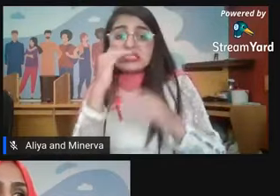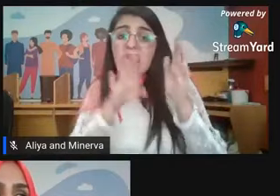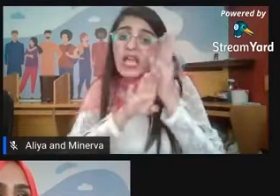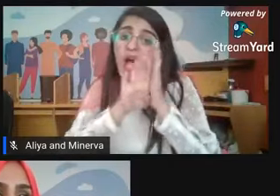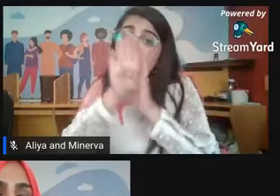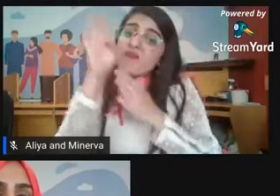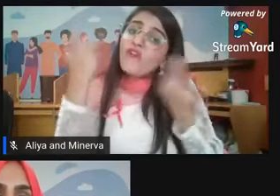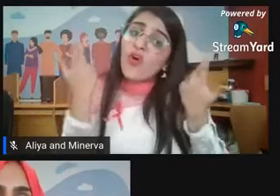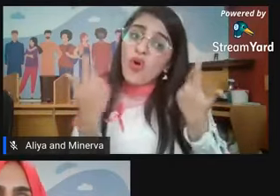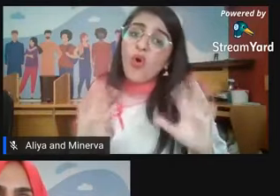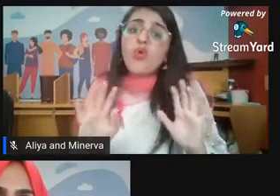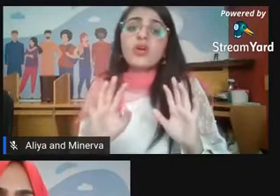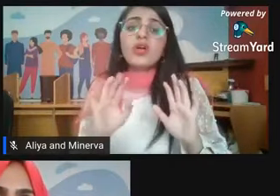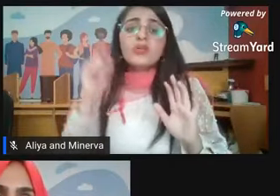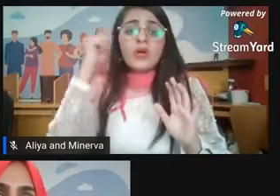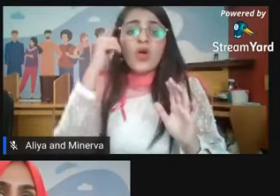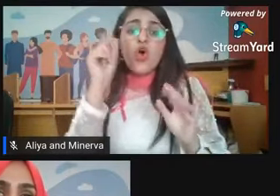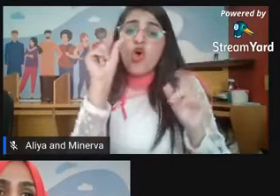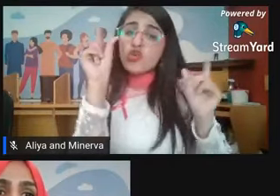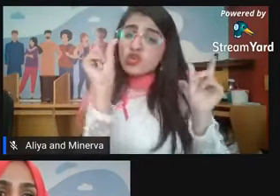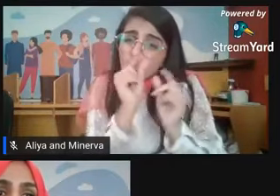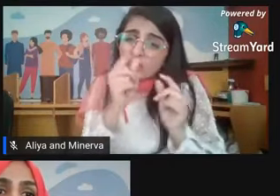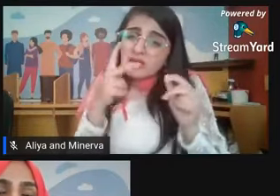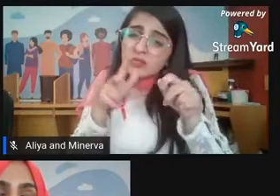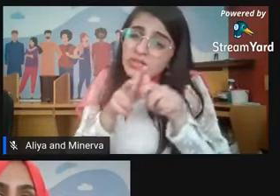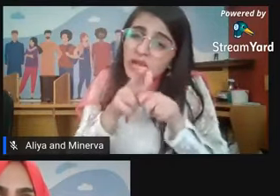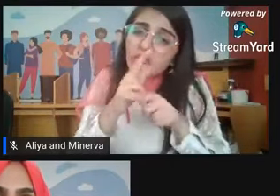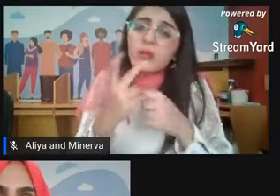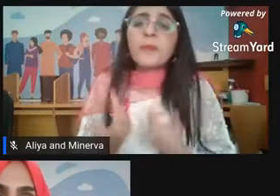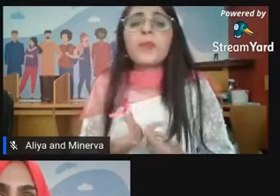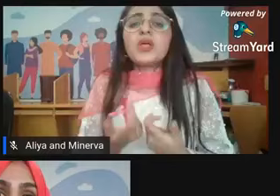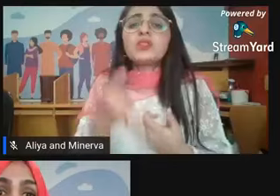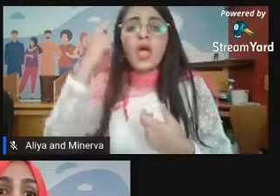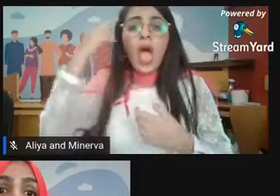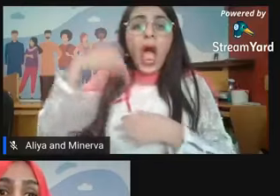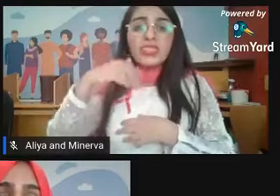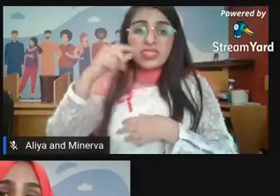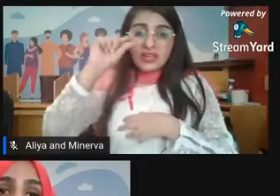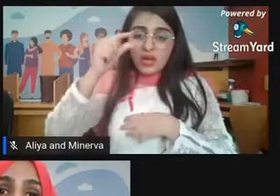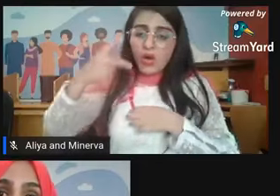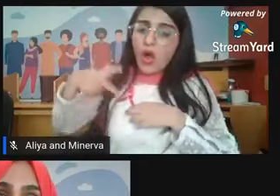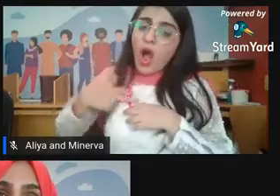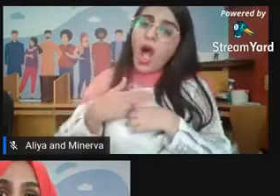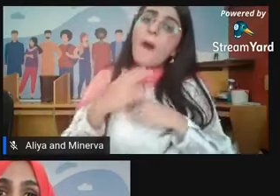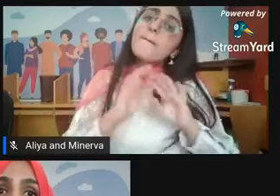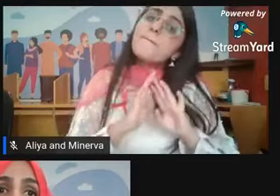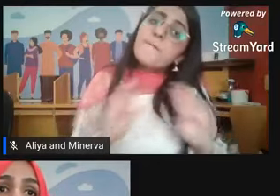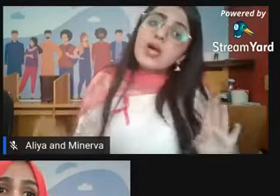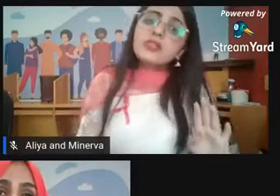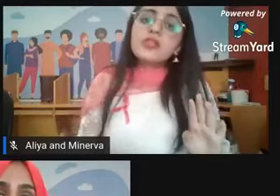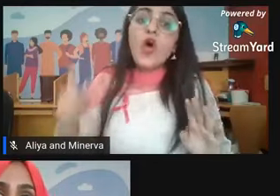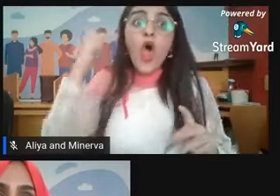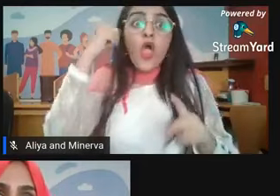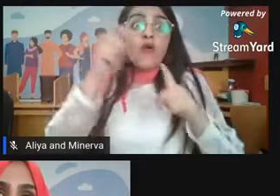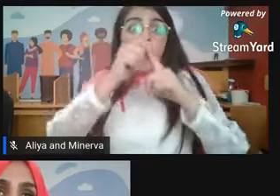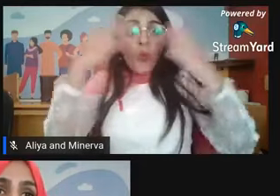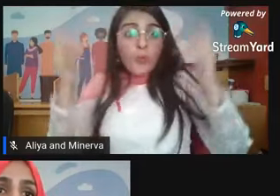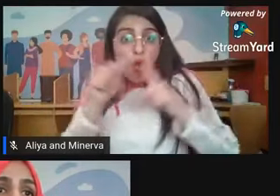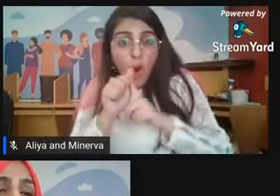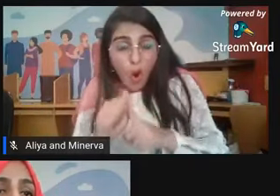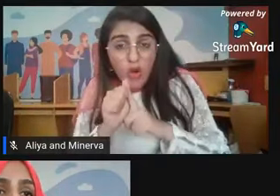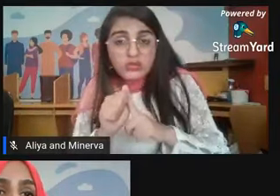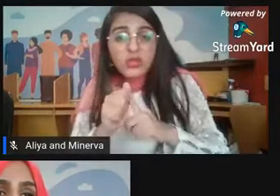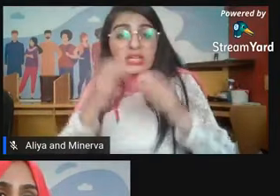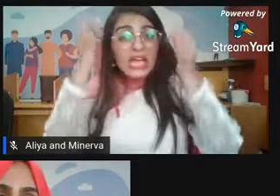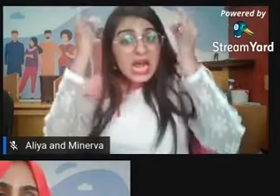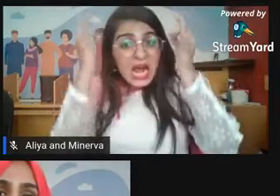gayi hai. Ek bahut minor surgery bhi hoti hai jisme wo sirf aapka tumor remove karte hain, and if there is a need, अगर आपका इतना स्प्रेड है